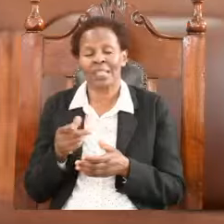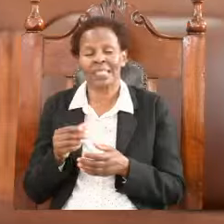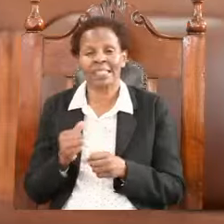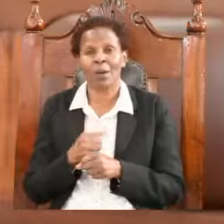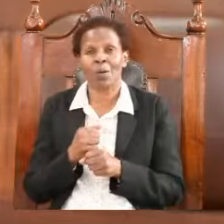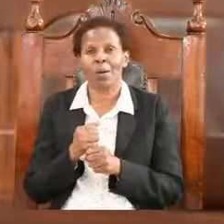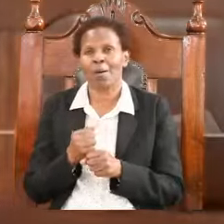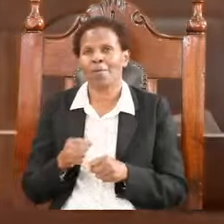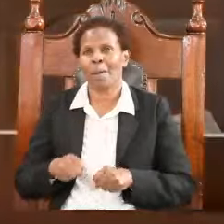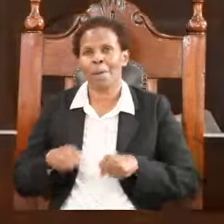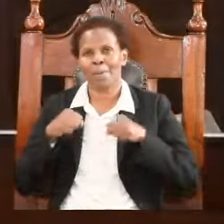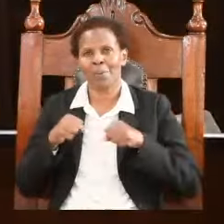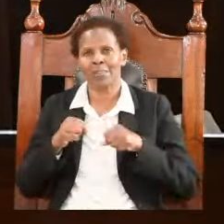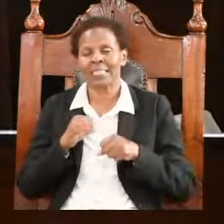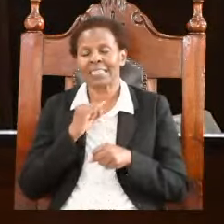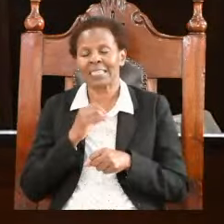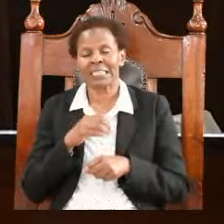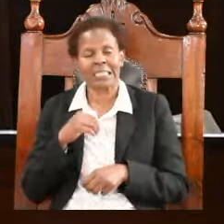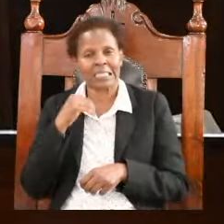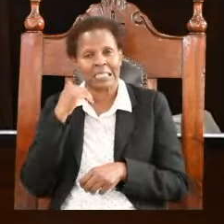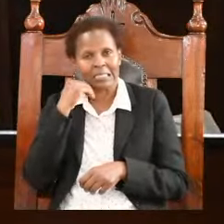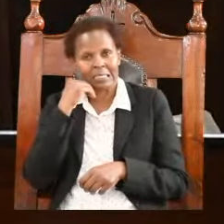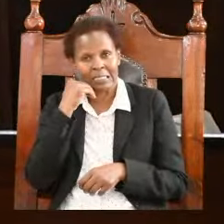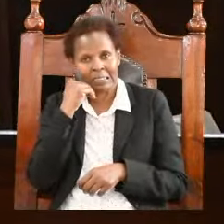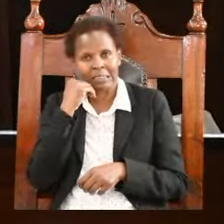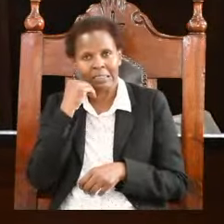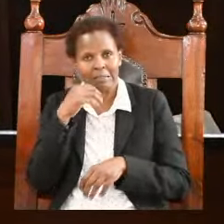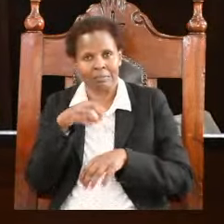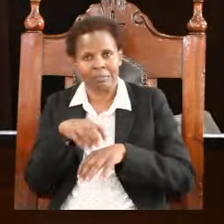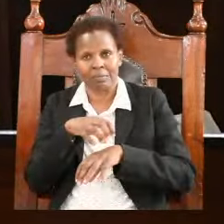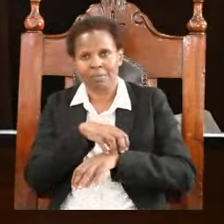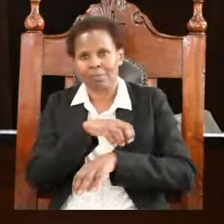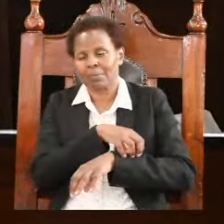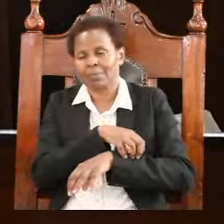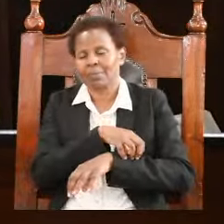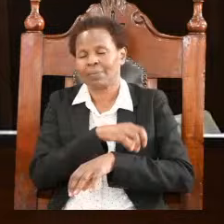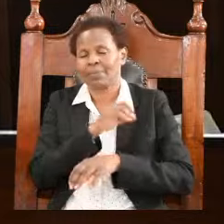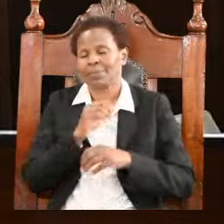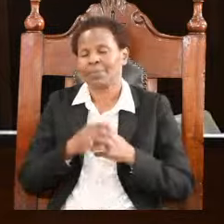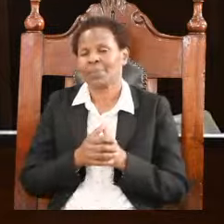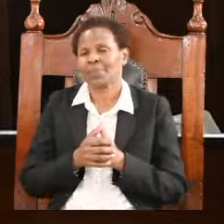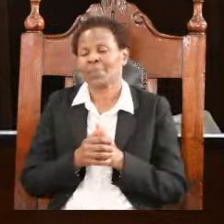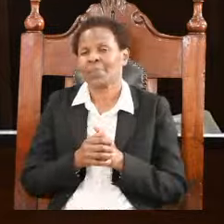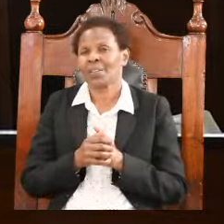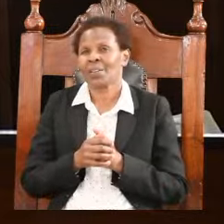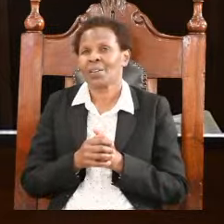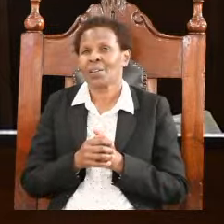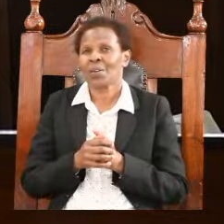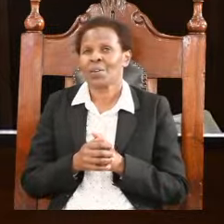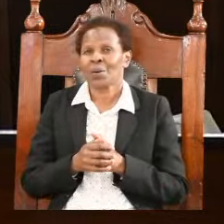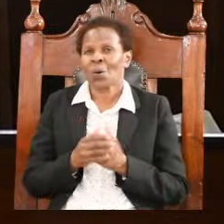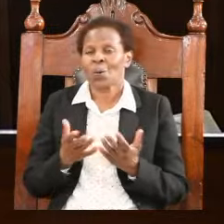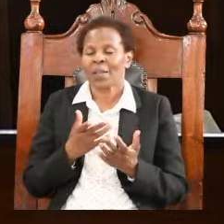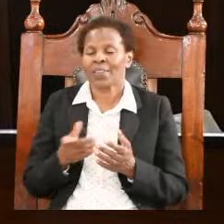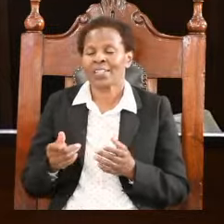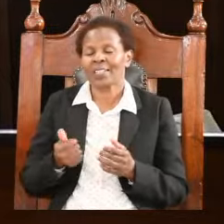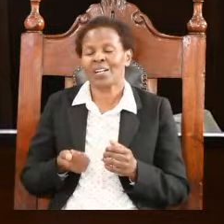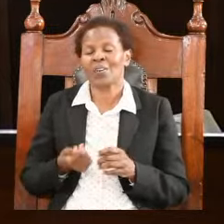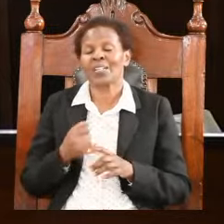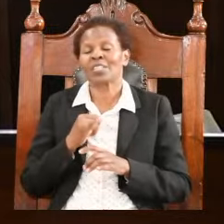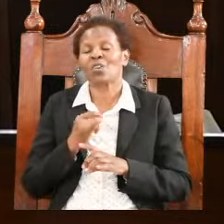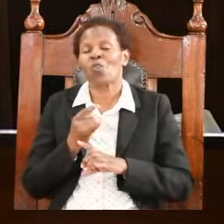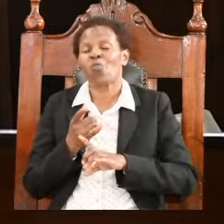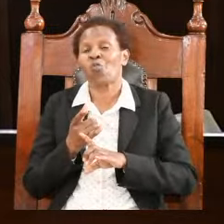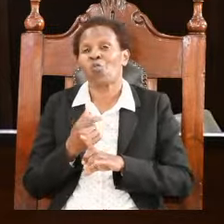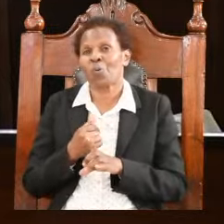ukandikite Naaman ni murwaru na ni murwaru murimu wa mangu Kuri akaire tugaka kaumete kuri ya Israeli.